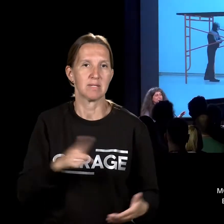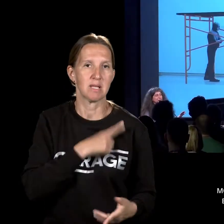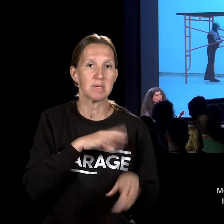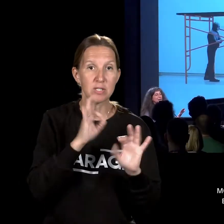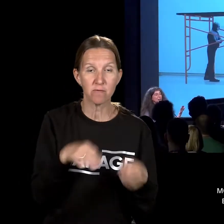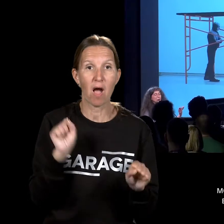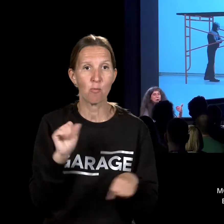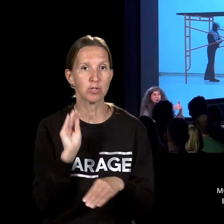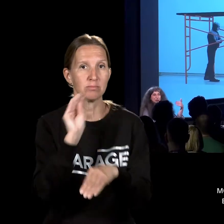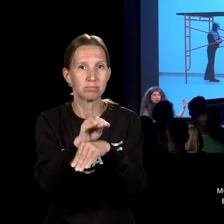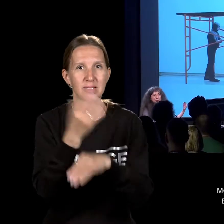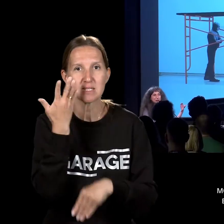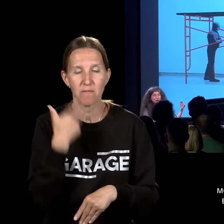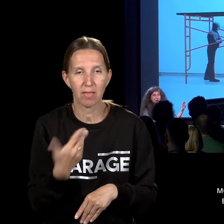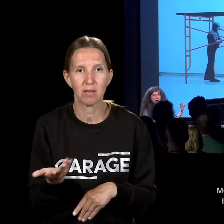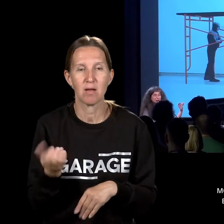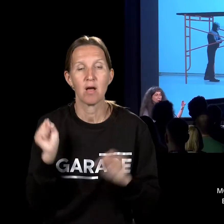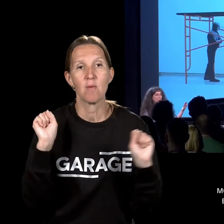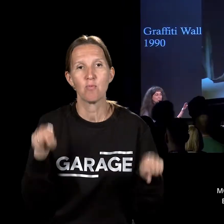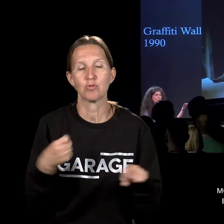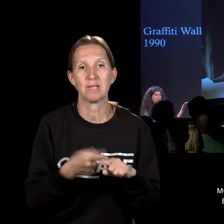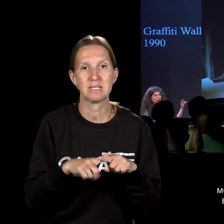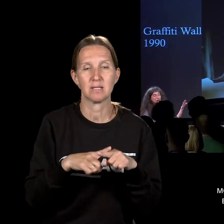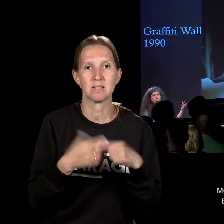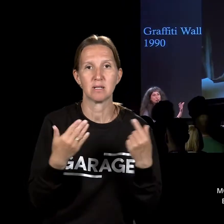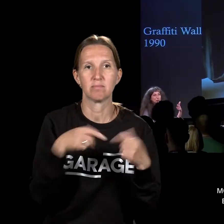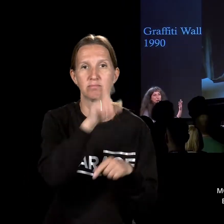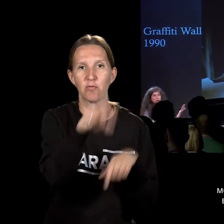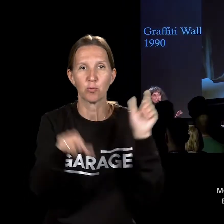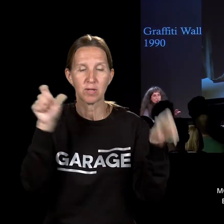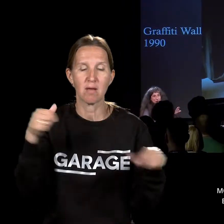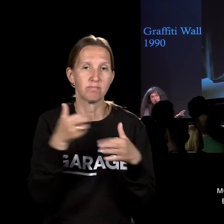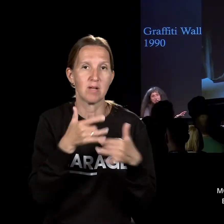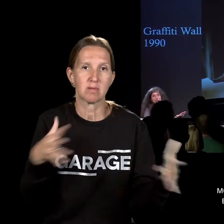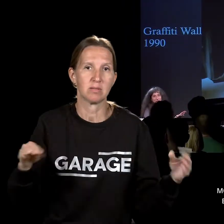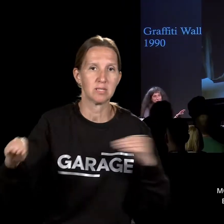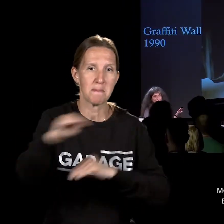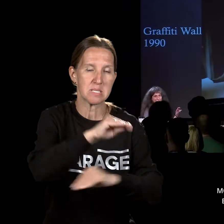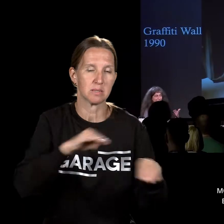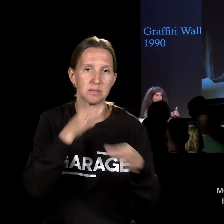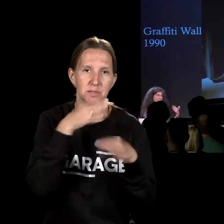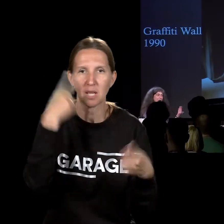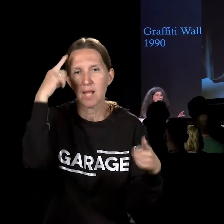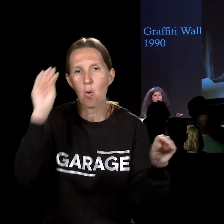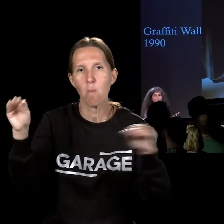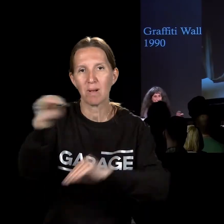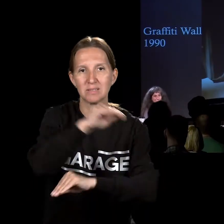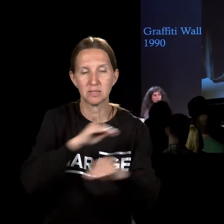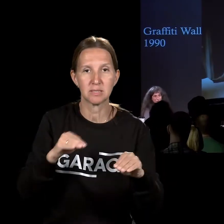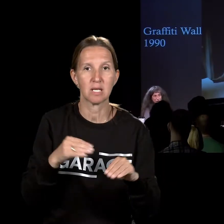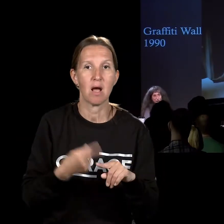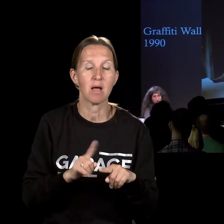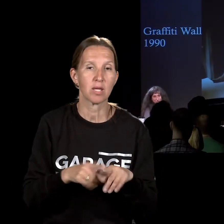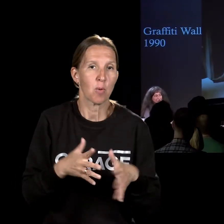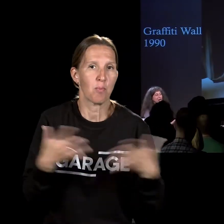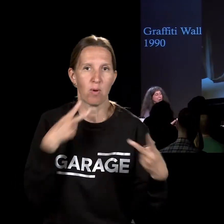цвет вести. Можно выстроить из этих фигур, из этих истуканов все возможные мизансценные композиции. Эти композиции становятся всё